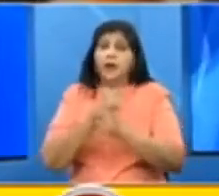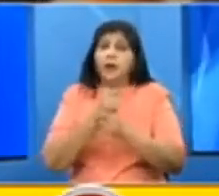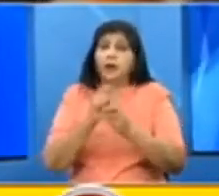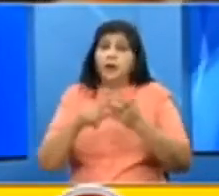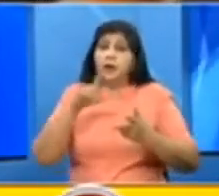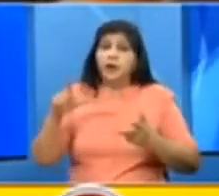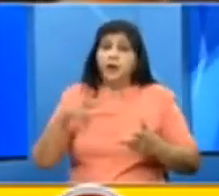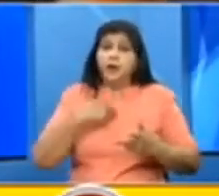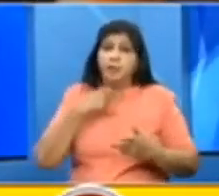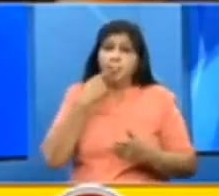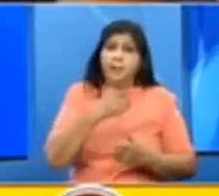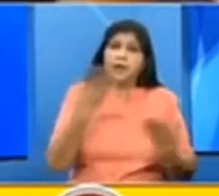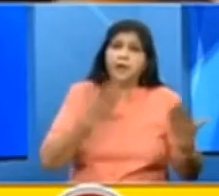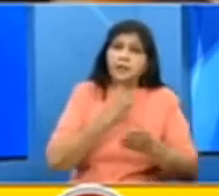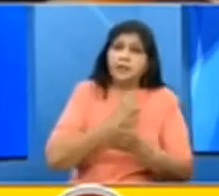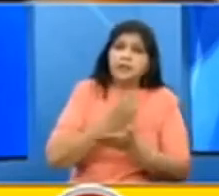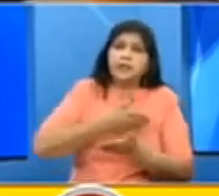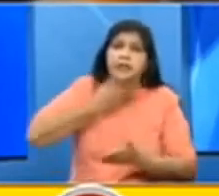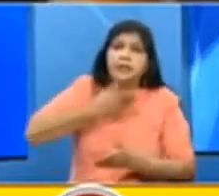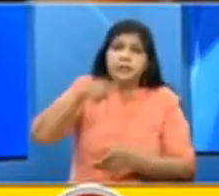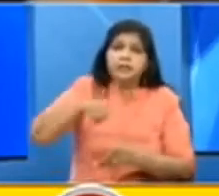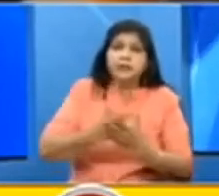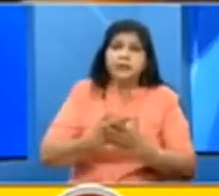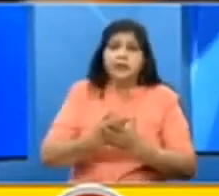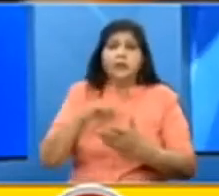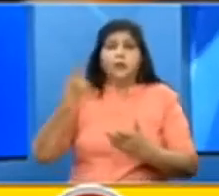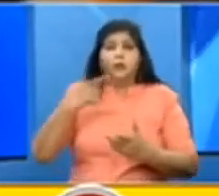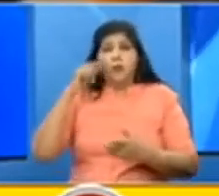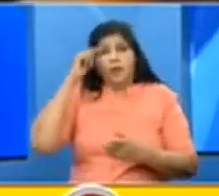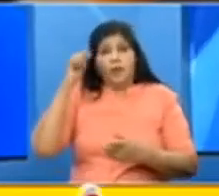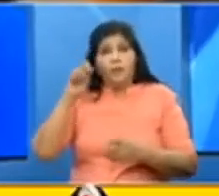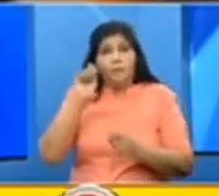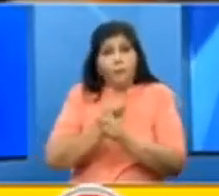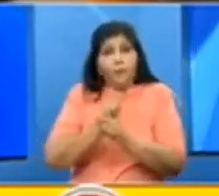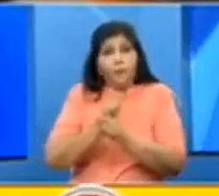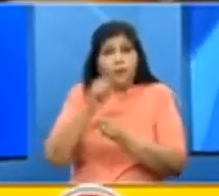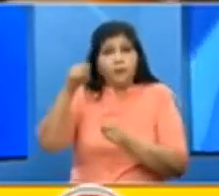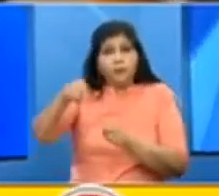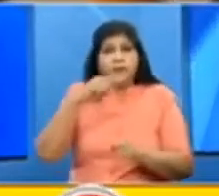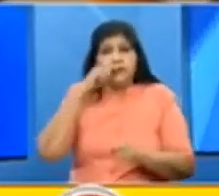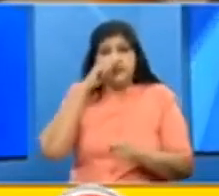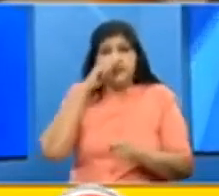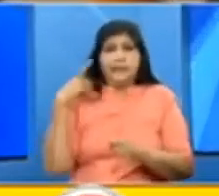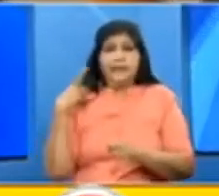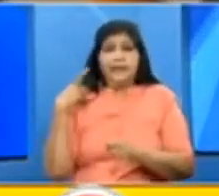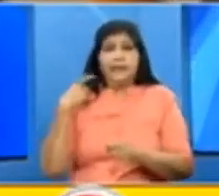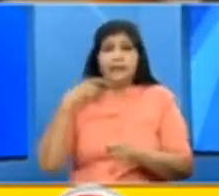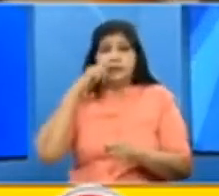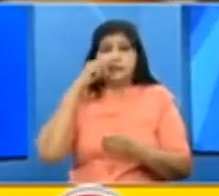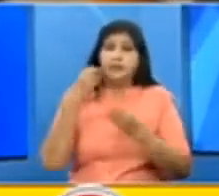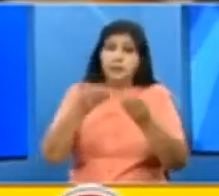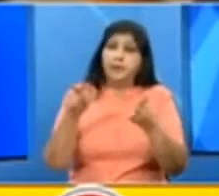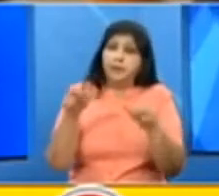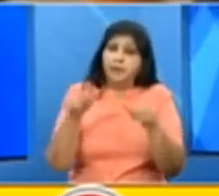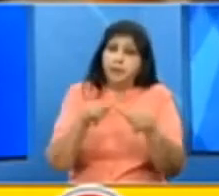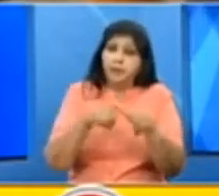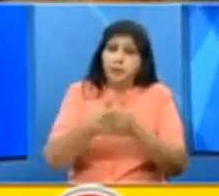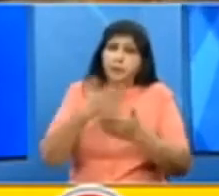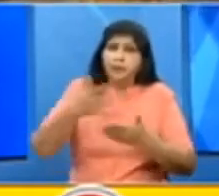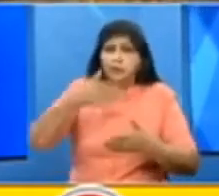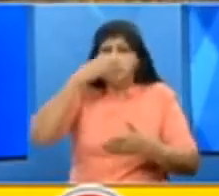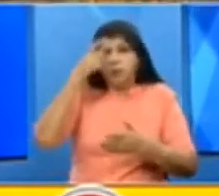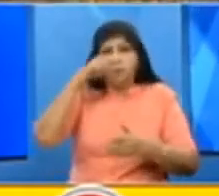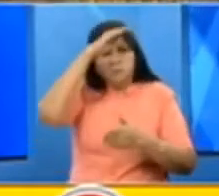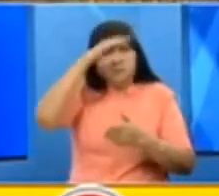सोचें कि क्या हमारा ये कदम उस सैनिक के सम्मान के अनुरूप है जिसने उन दुर्गम पहाड़ियों में